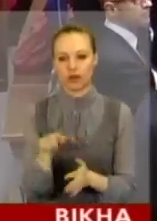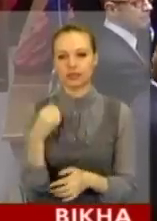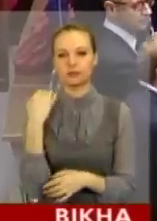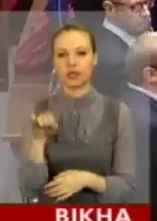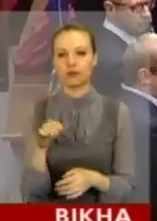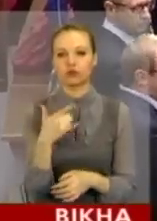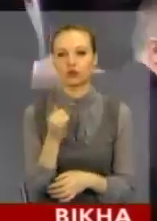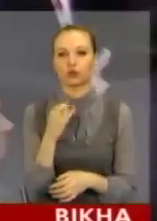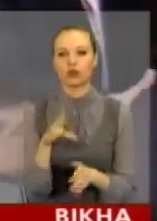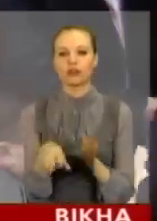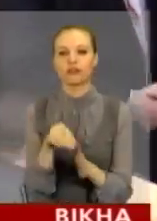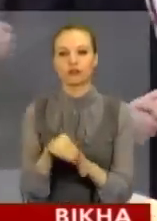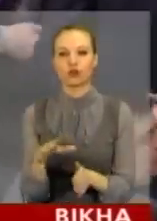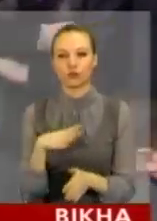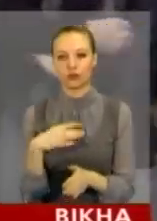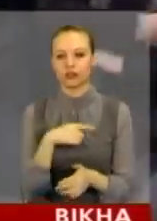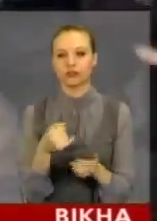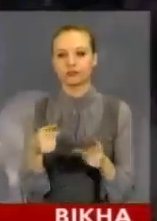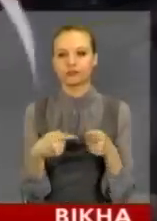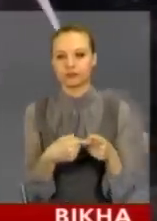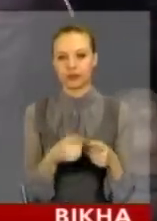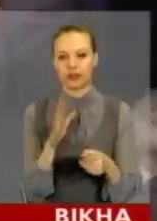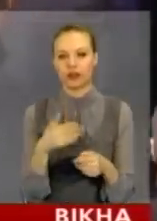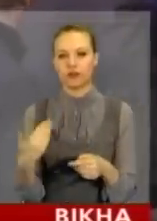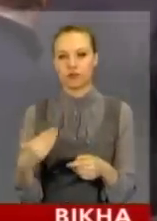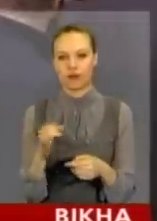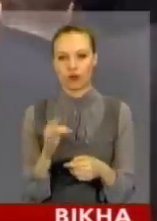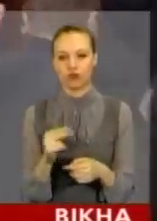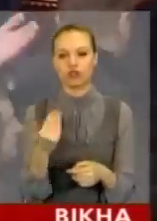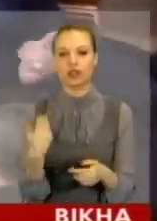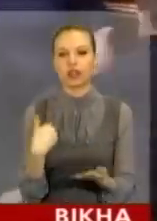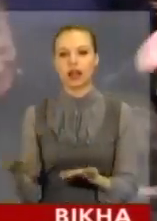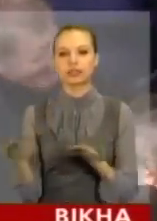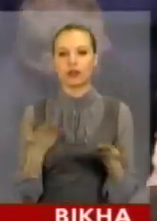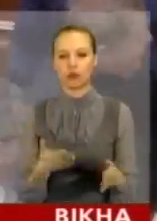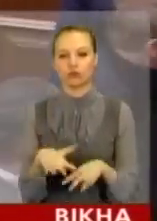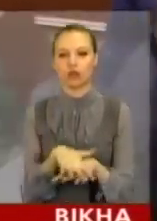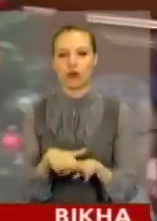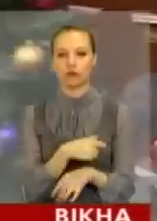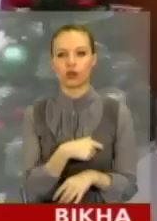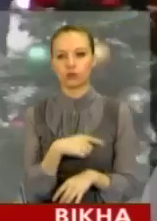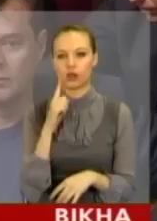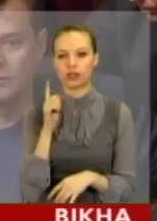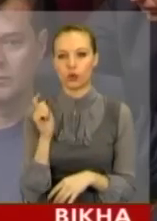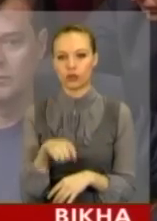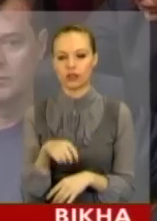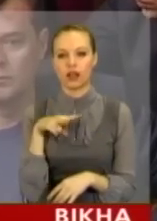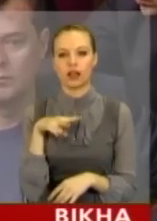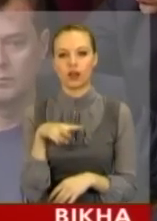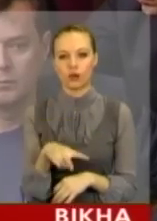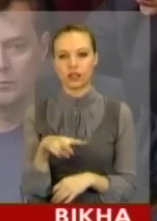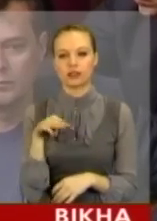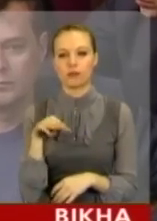Переможці грудневих довиборів туляться в боковій ложі праворуч. Я запрошую народного депутата України